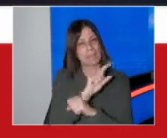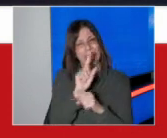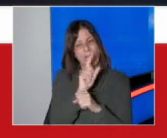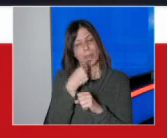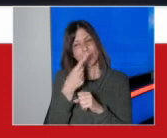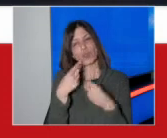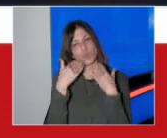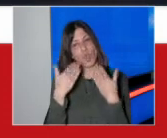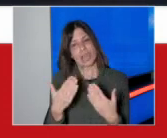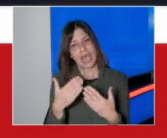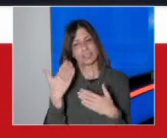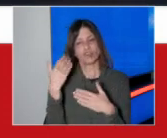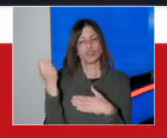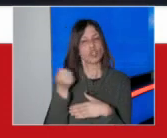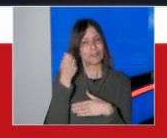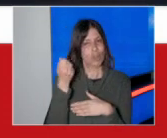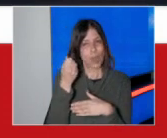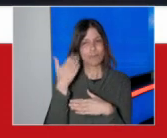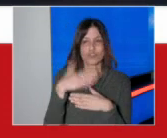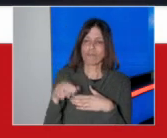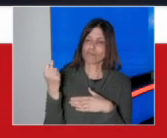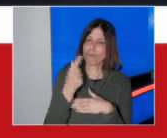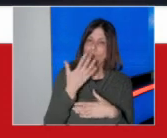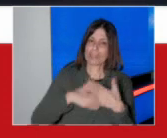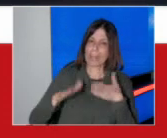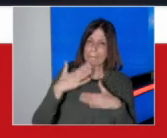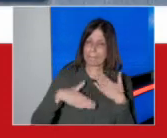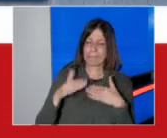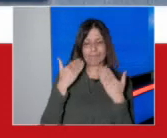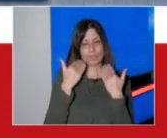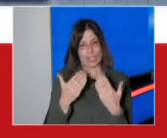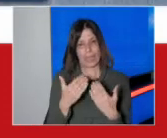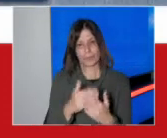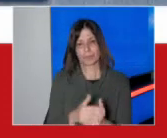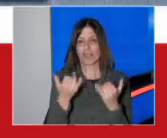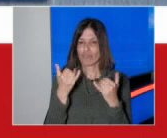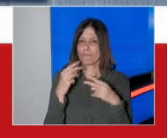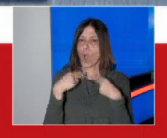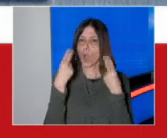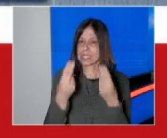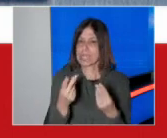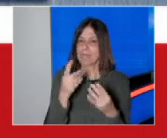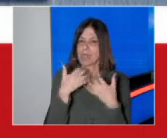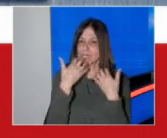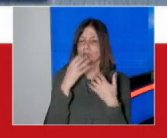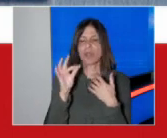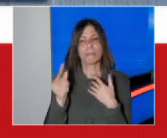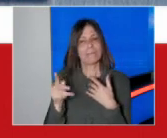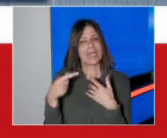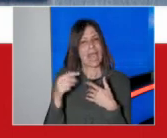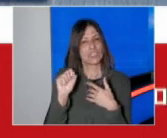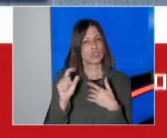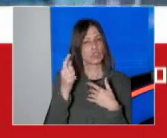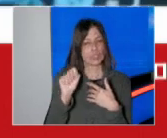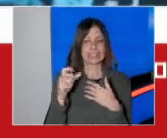רבה, שבת שלום וסוף שבוע נעים. תודה, יניר. טוב, עכשיו אנחנו חוזרים לפרשת פגסוס, חברת